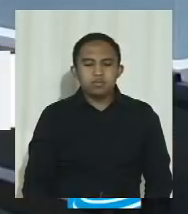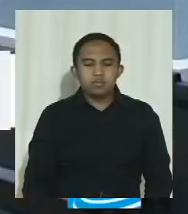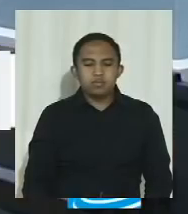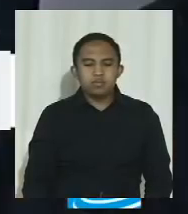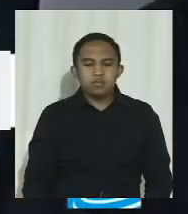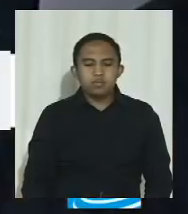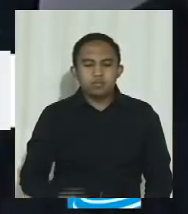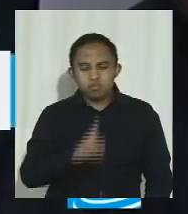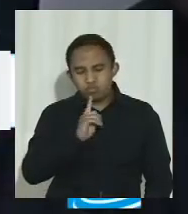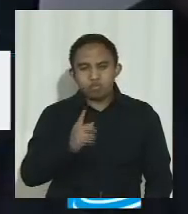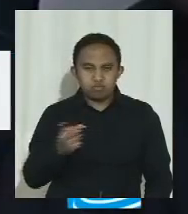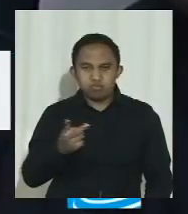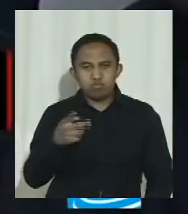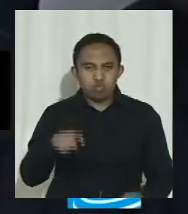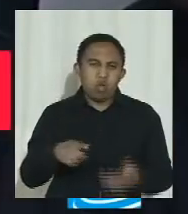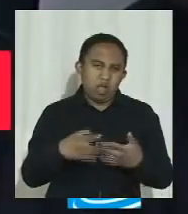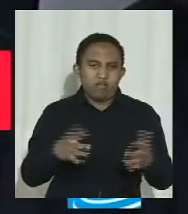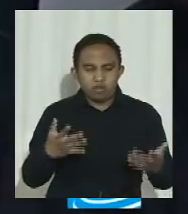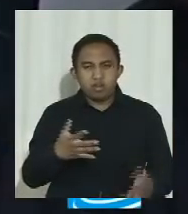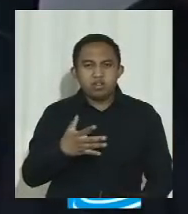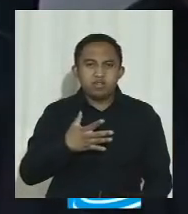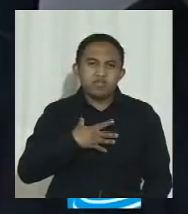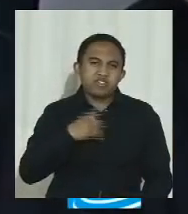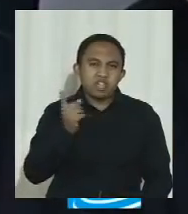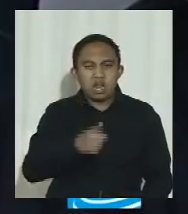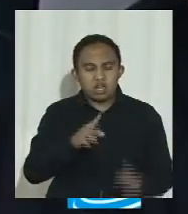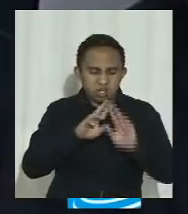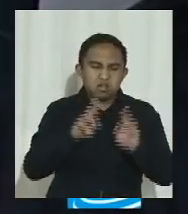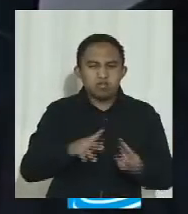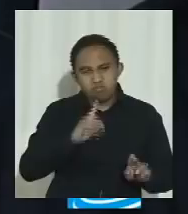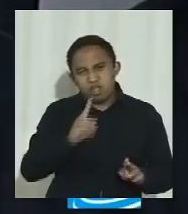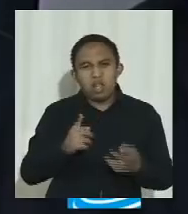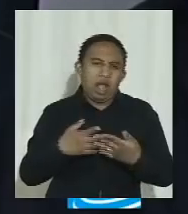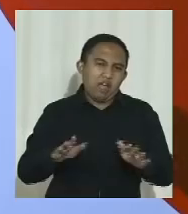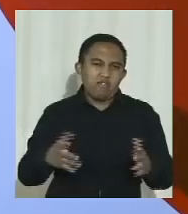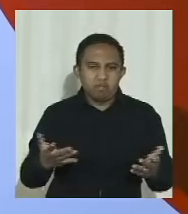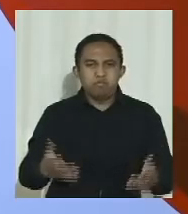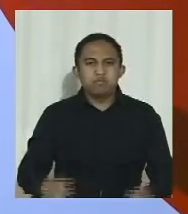Une décision confirmée cette année par la Chambre d'appel de la Cour pénale internationale.